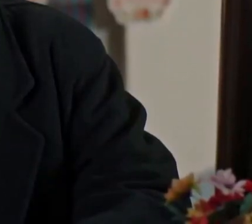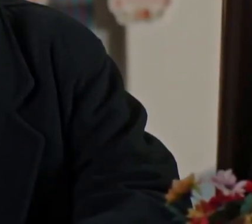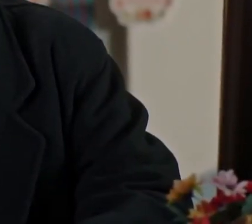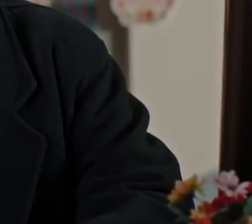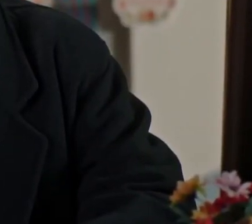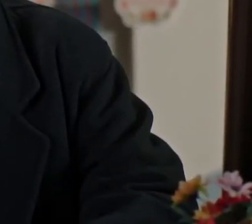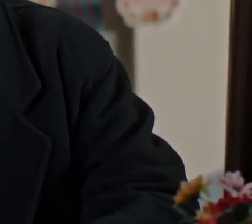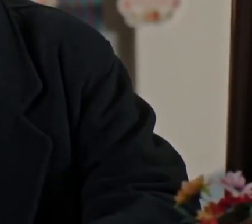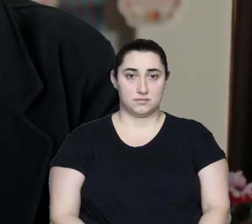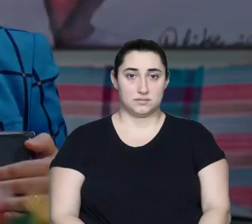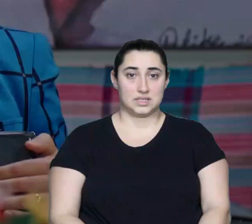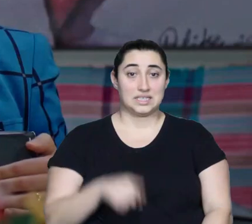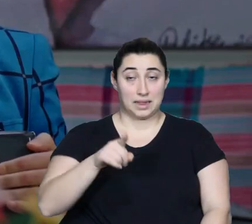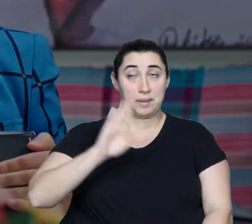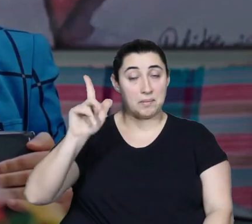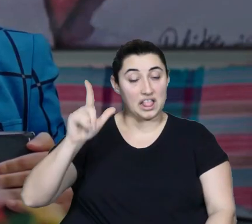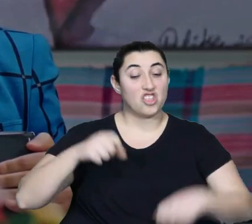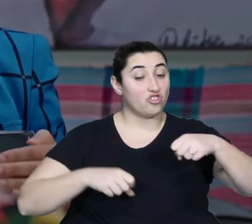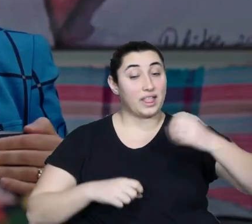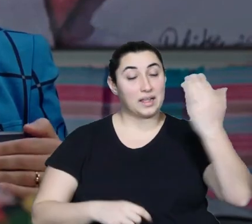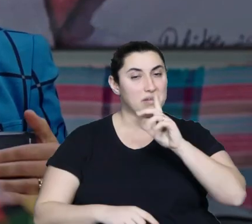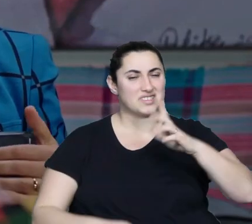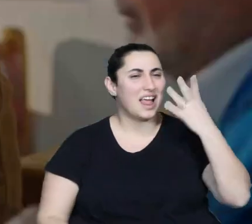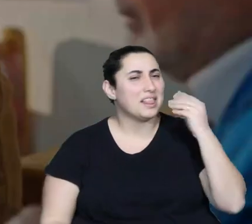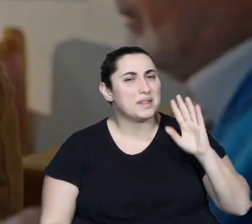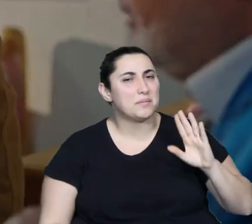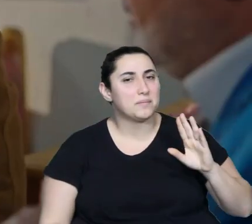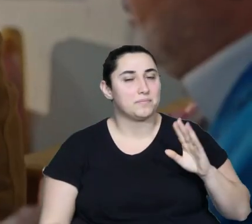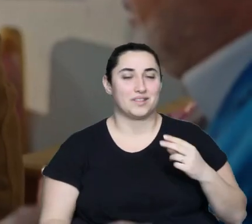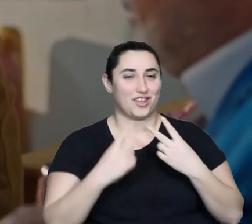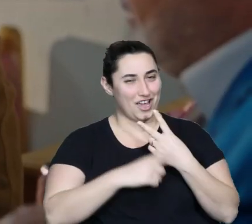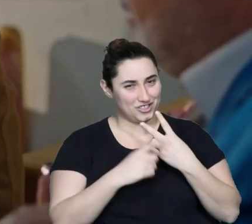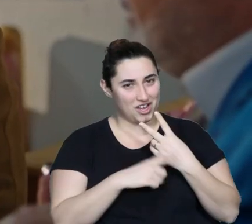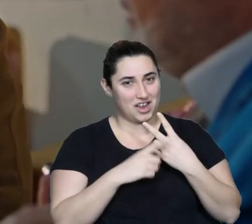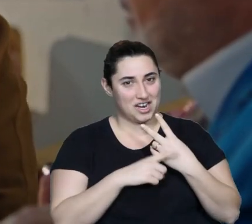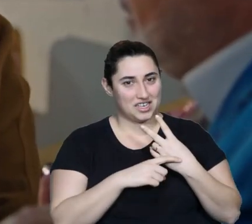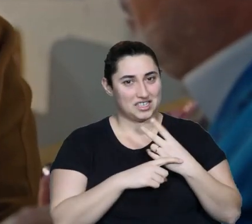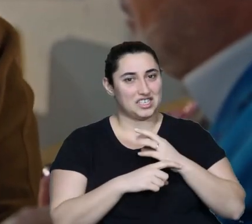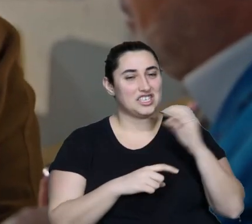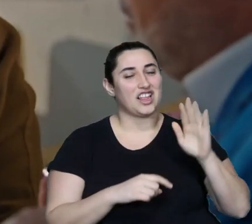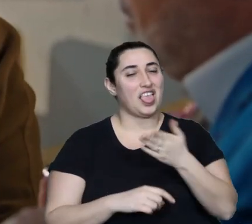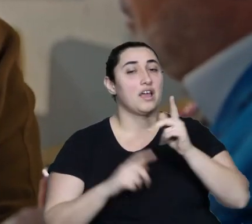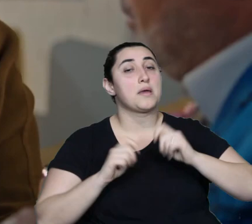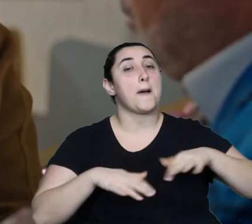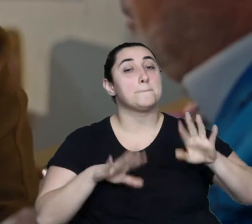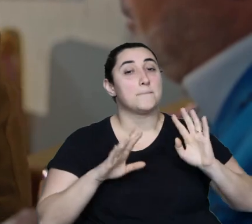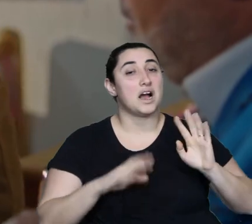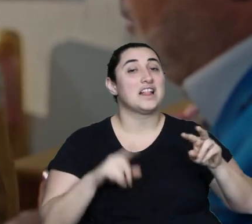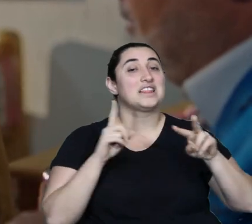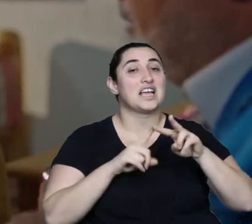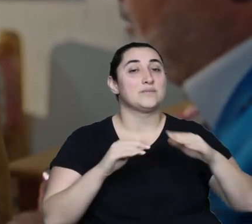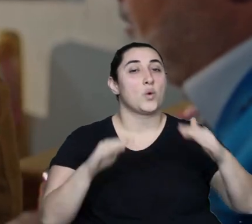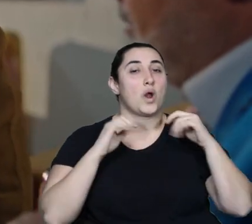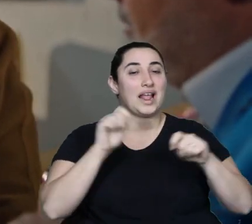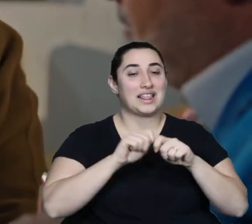Senin mi gitmen lazım, çantanın mı gitmesi lazım? Anlamadım baba. Yaşar, hiç kıvırma. Nazmiye